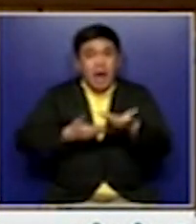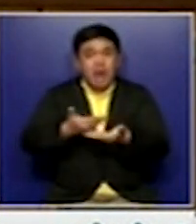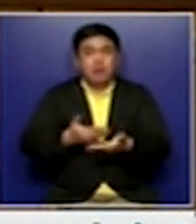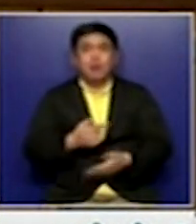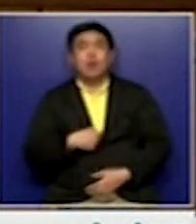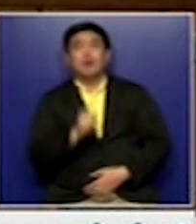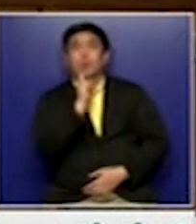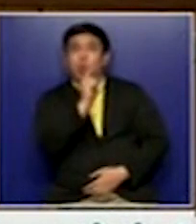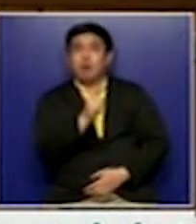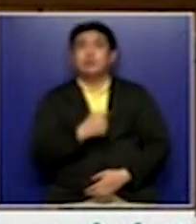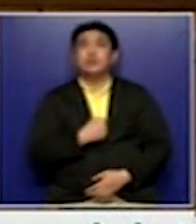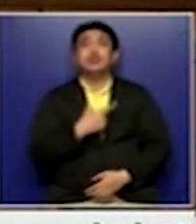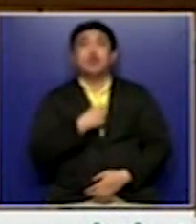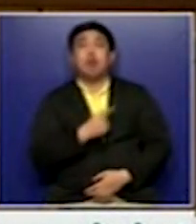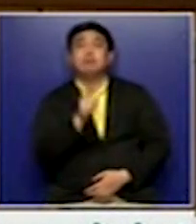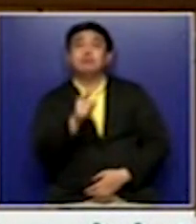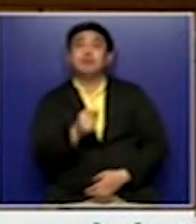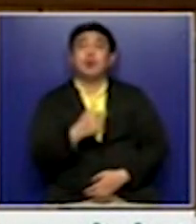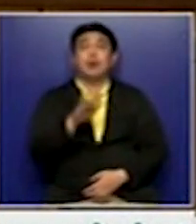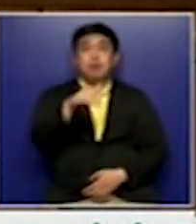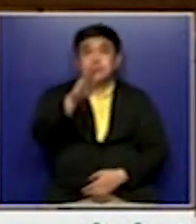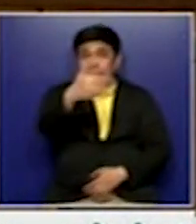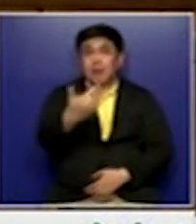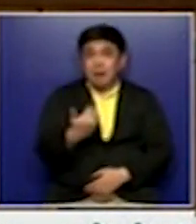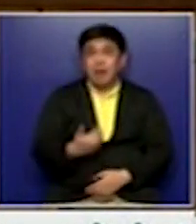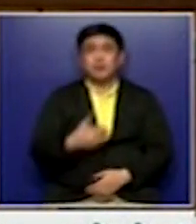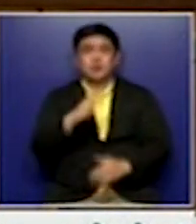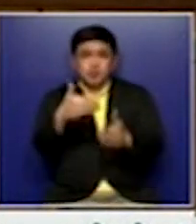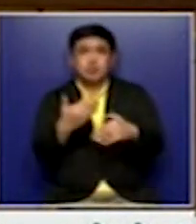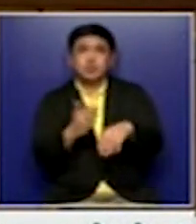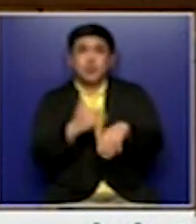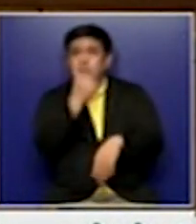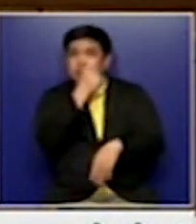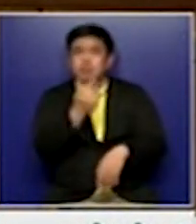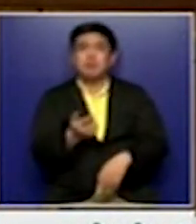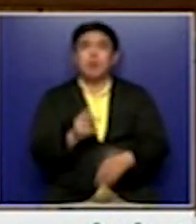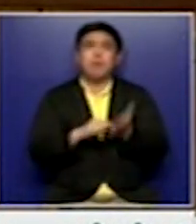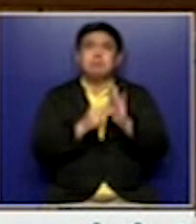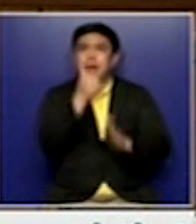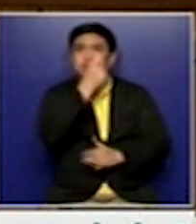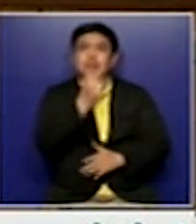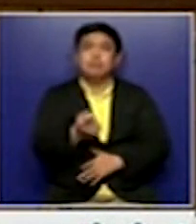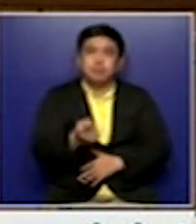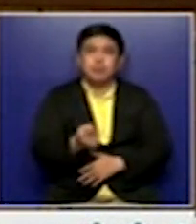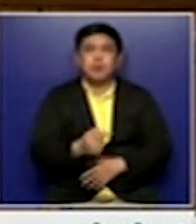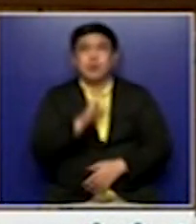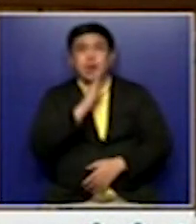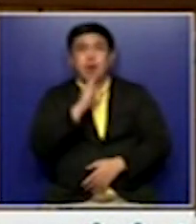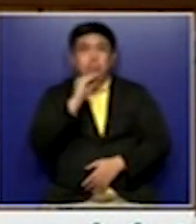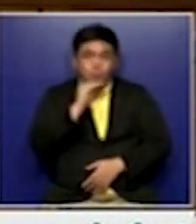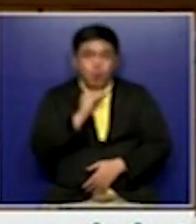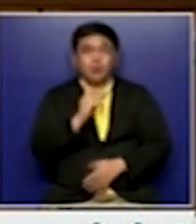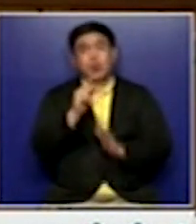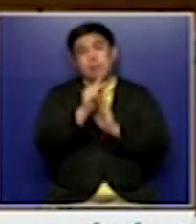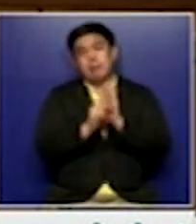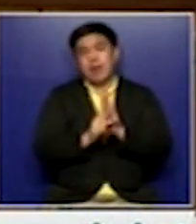งท่านบอกเขาชอบเรียกท้าทายไปถกเถียงกันข้างนอกอย่างนี้เรียกว่าท้าทายกันถ้าเถียงไงเถียงกันหลักการเถียงกฎหมายเถียงไม่